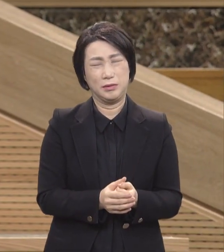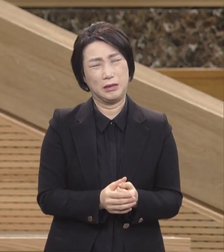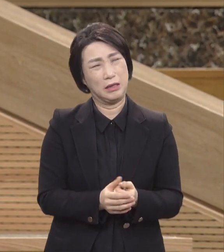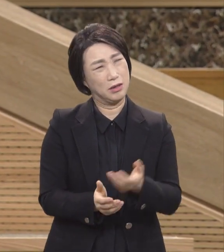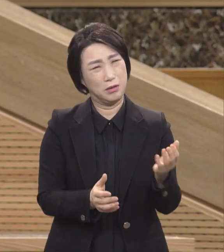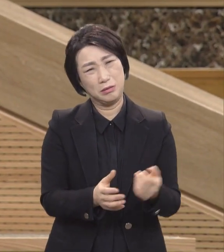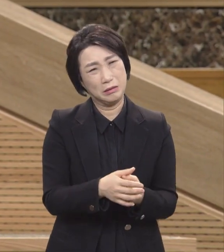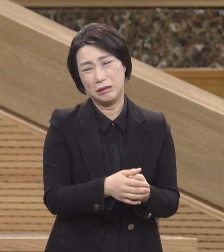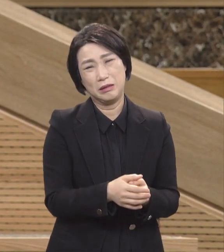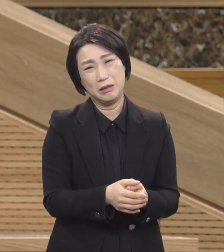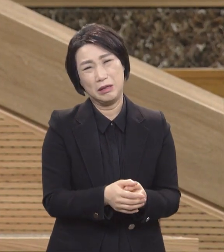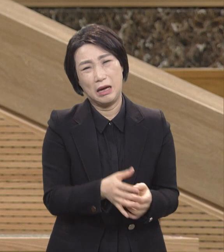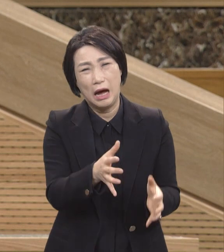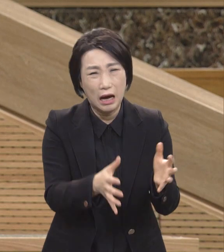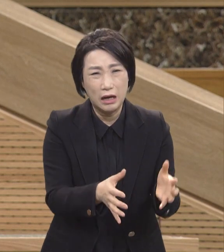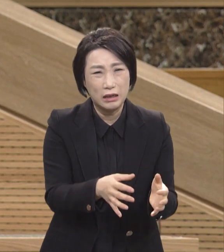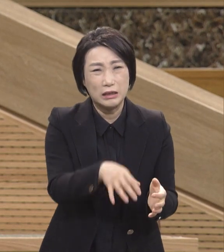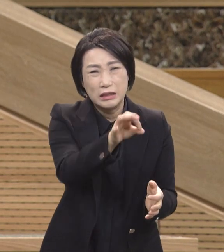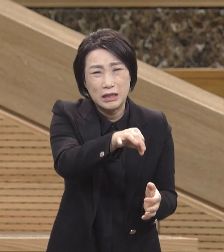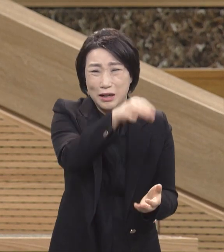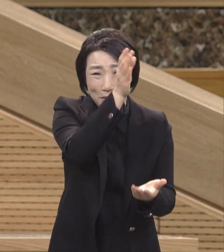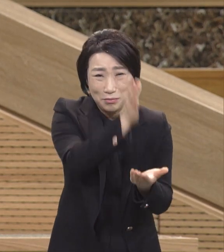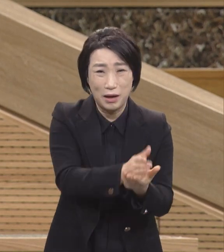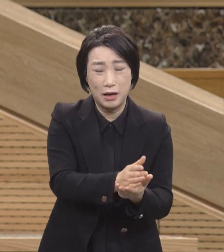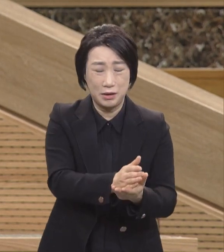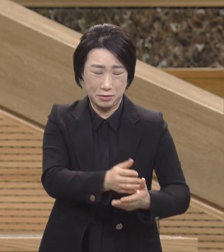추하게 하지 말고